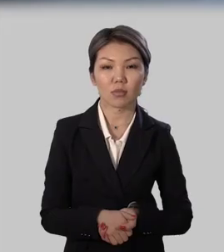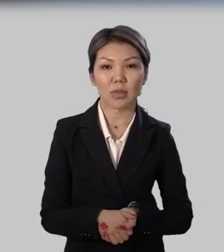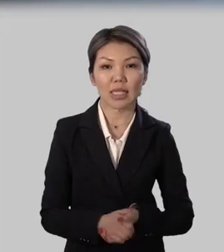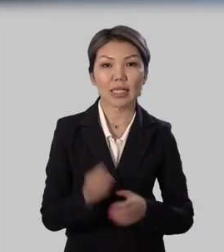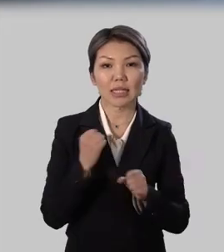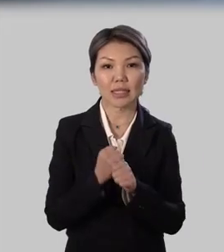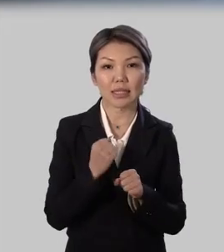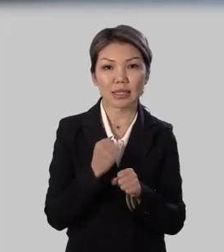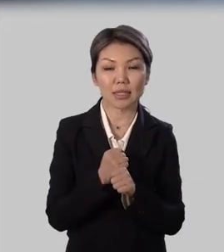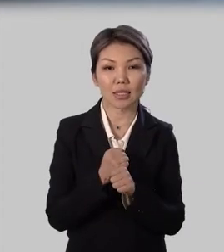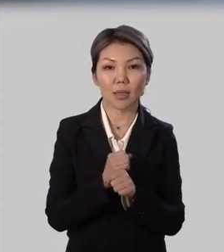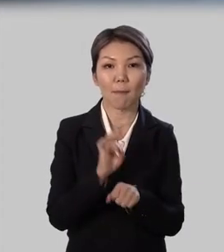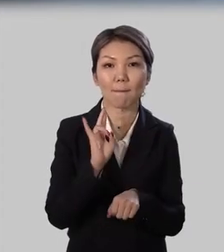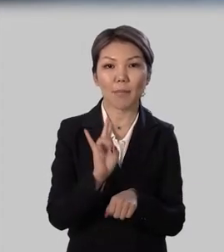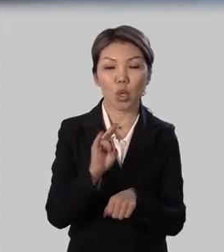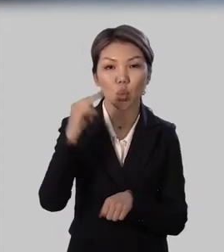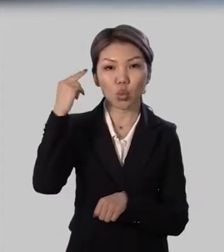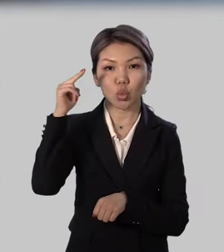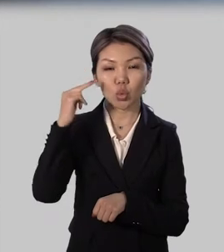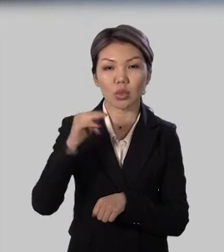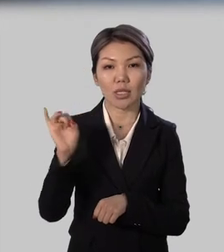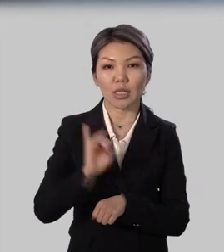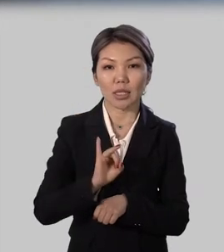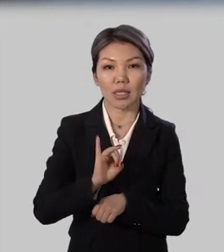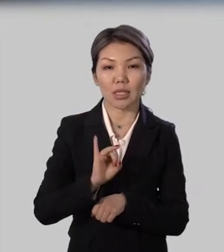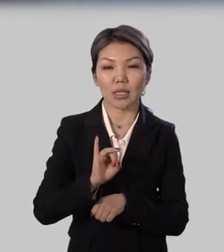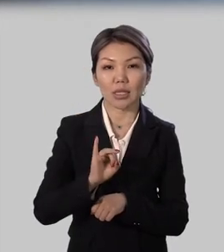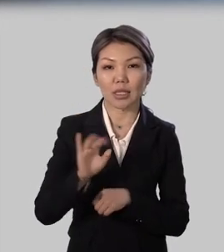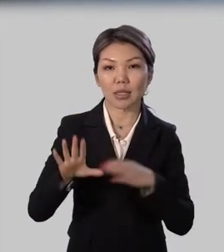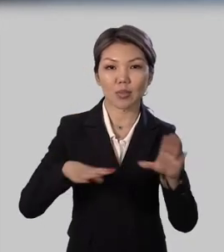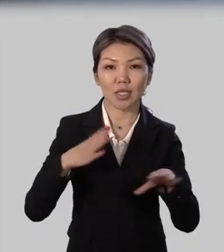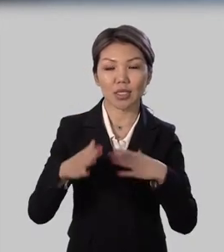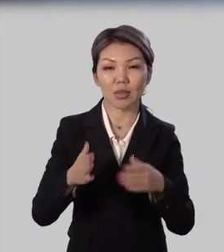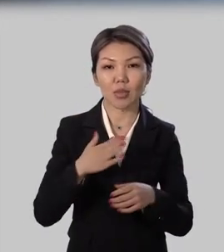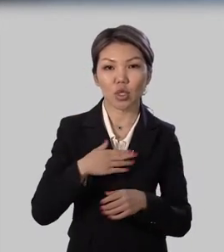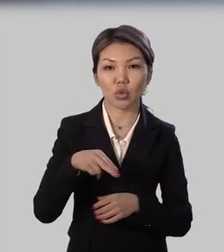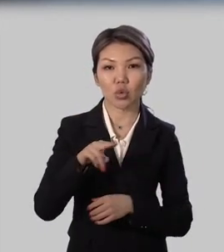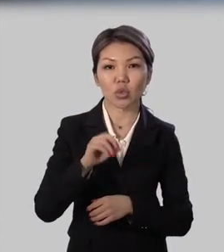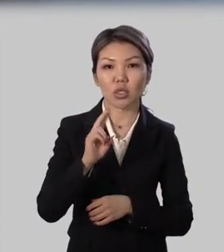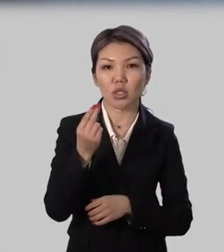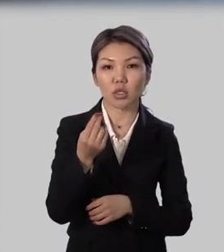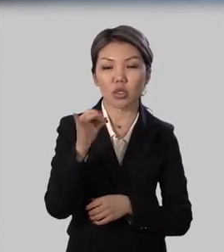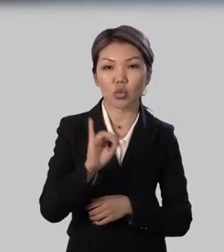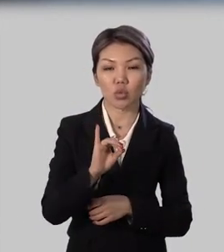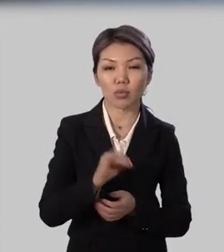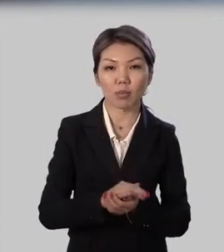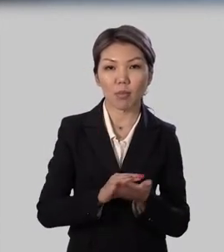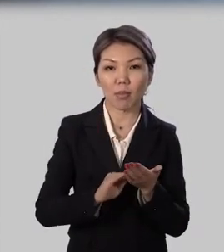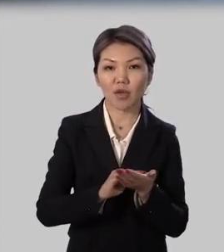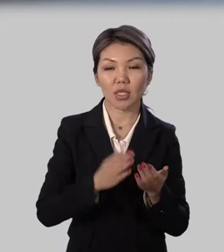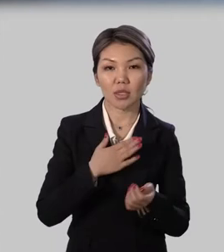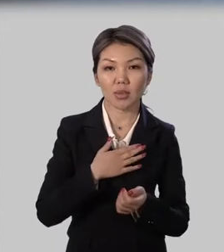сделаем небольшую паузу и потренируем нашу дикция повторяйте за мной